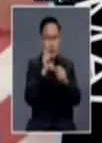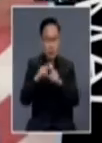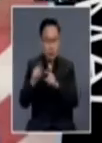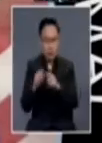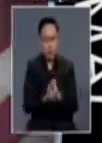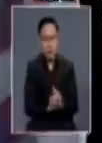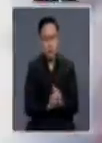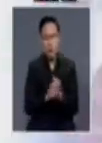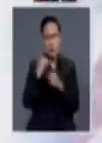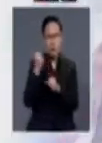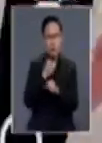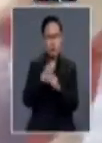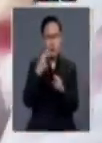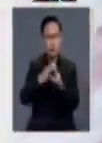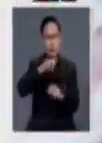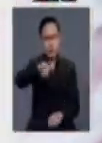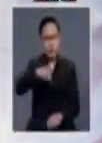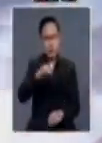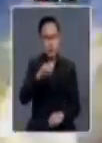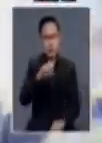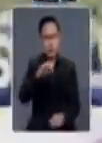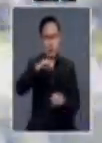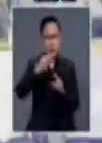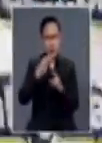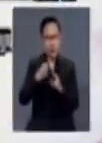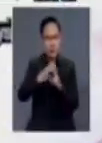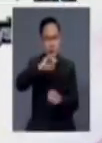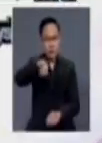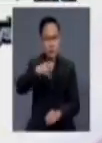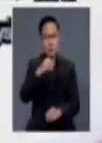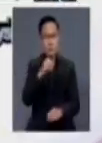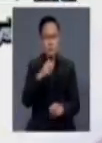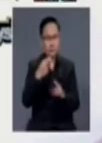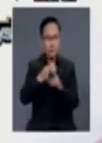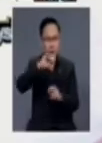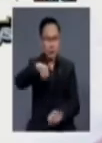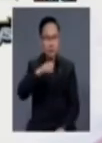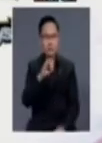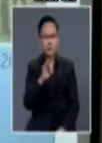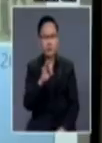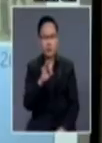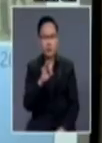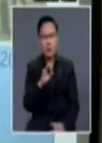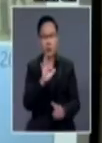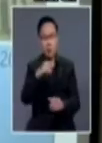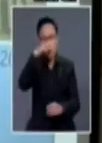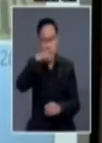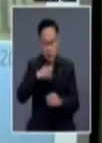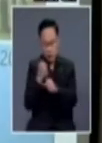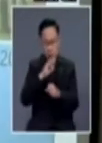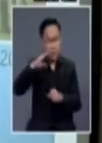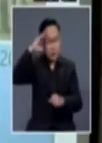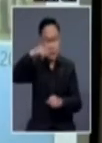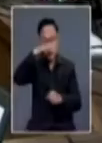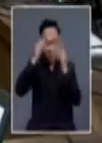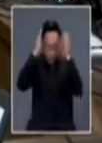กทำเมา2017ครั้งที่3ประจำปี2560เป็นการฝึกร่วมผสมไทยมาเลเซียโดยมีวัตถุประสงค์